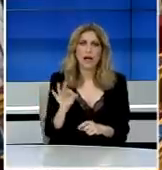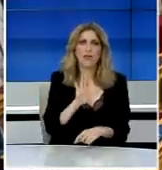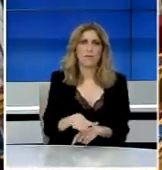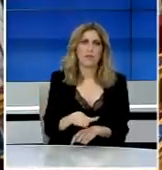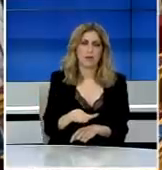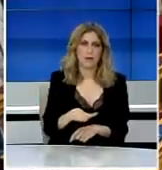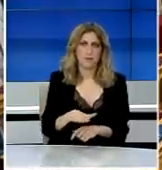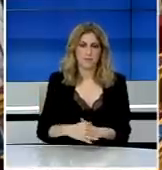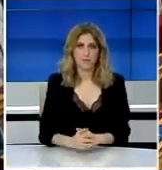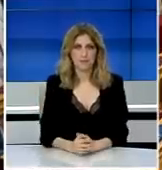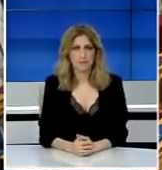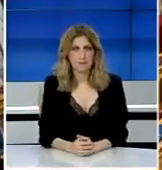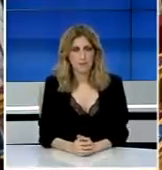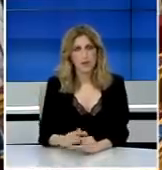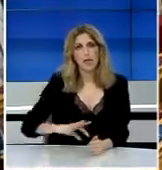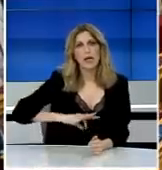Κύριε Μητσοτάκη, σας ζητώ σήμερα